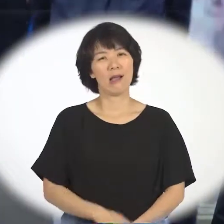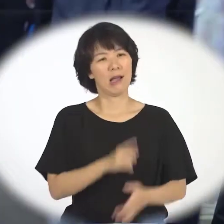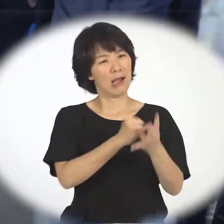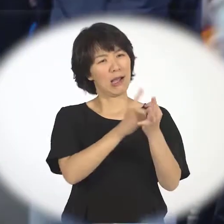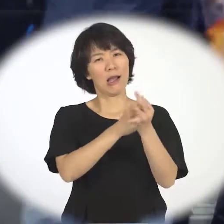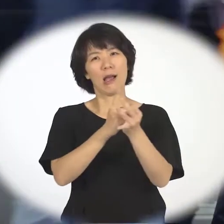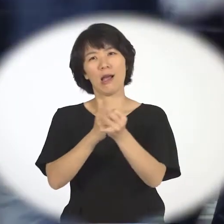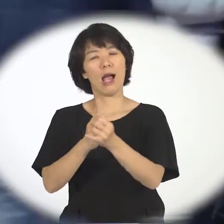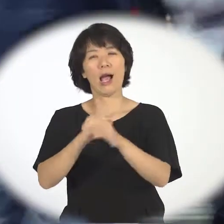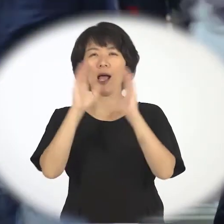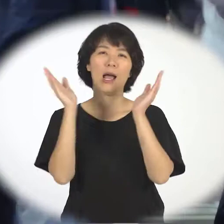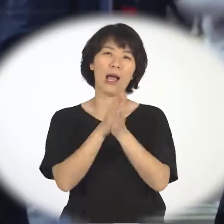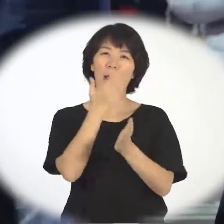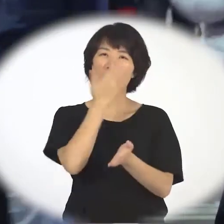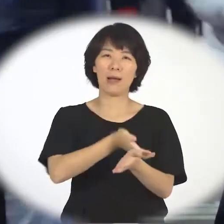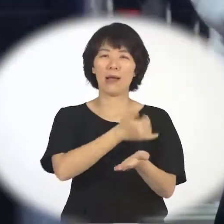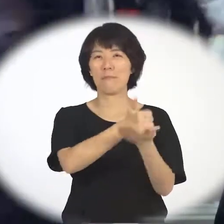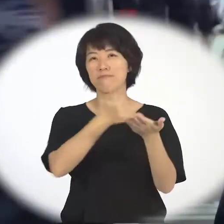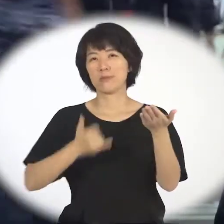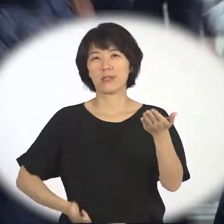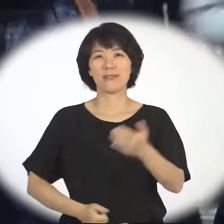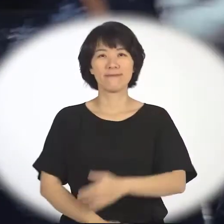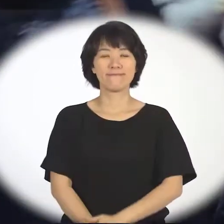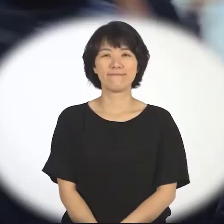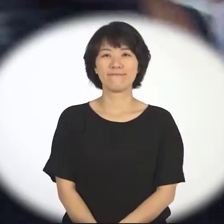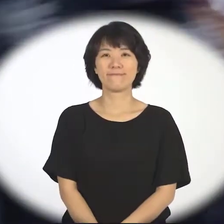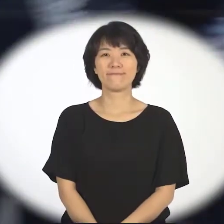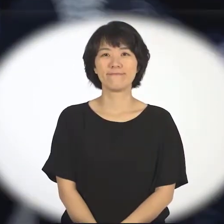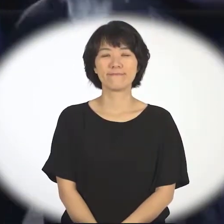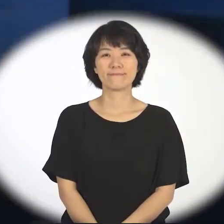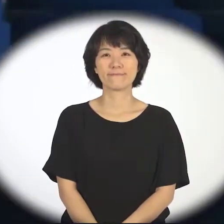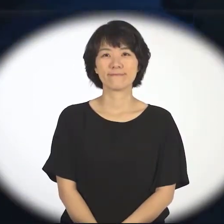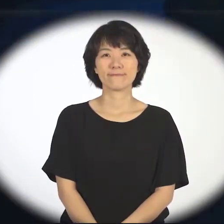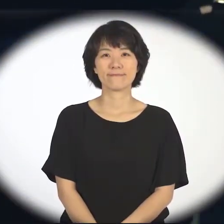全啊，都是失败收场。